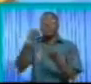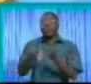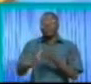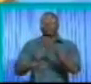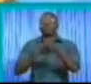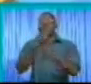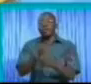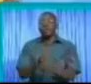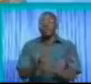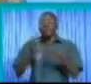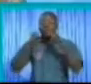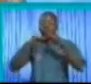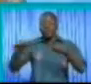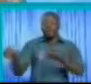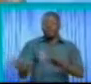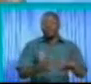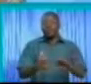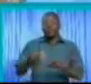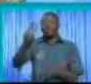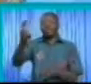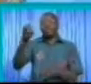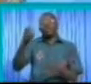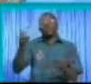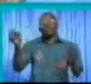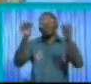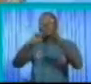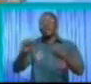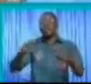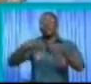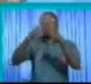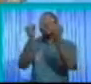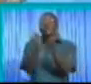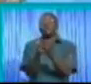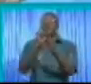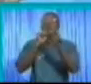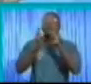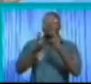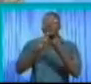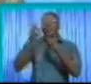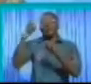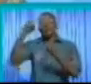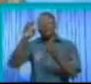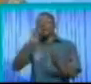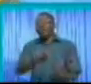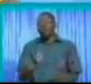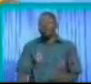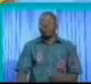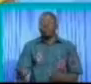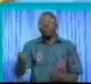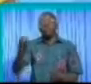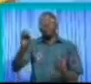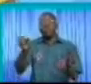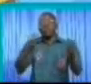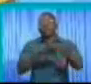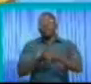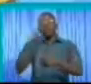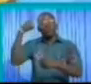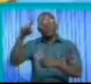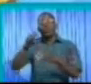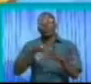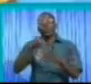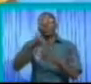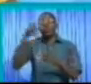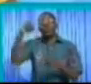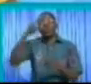L'annonce a été faite lors de la seconde revue du cadre sectoriel de dialogue eau et assainissement à Ouagadougou, un cadre où les acteurs du domaine